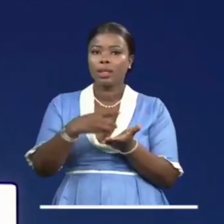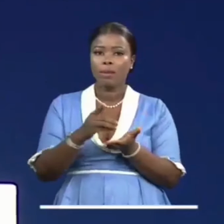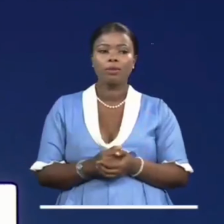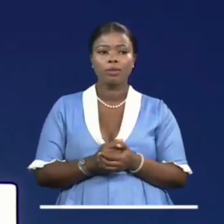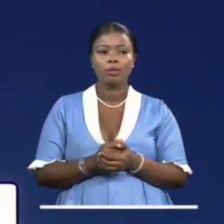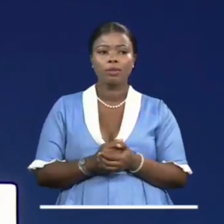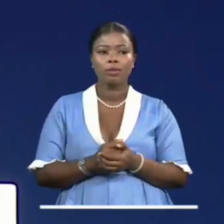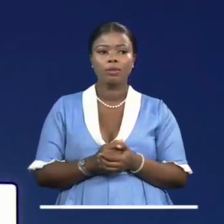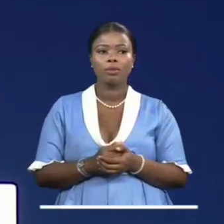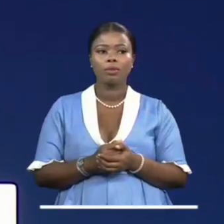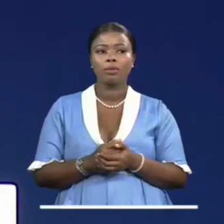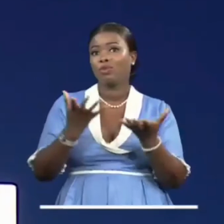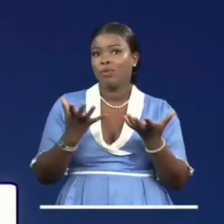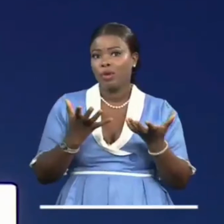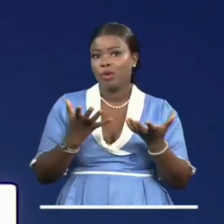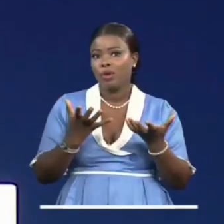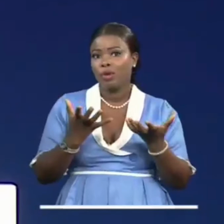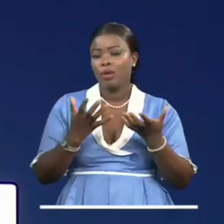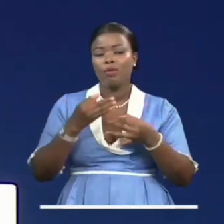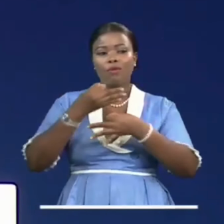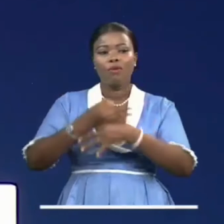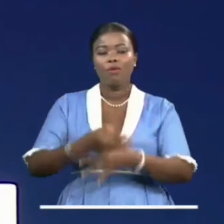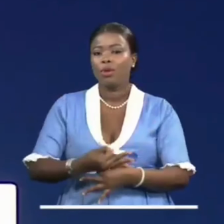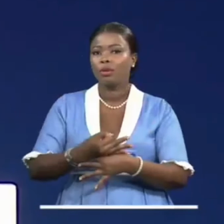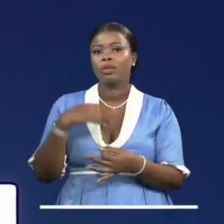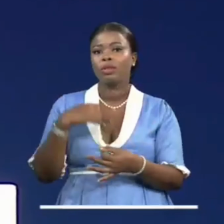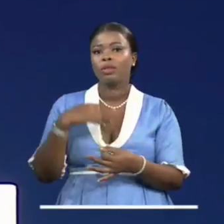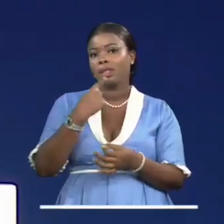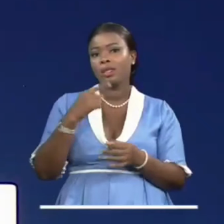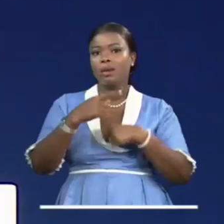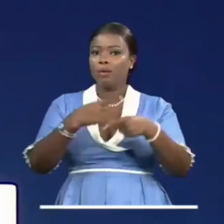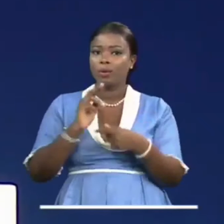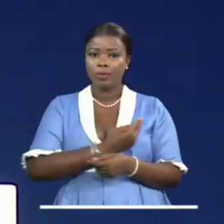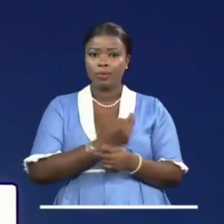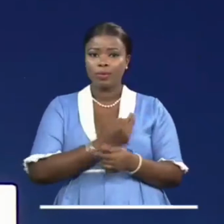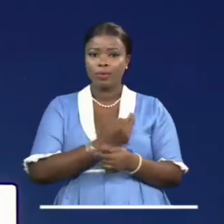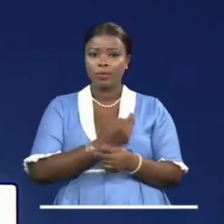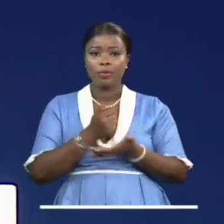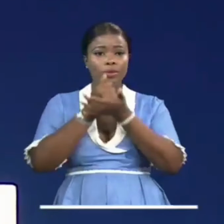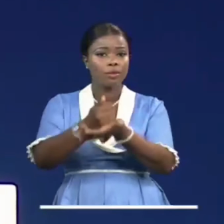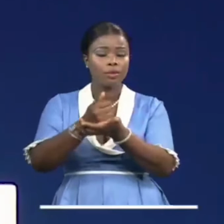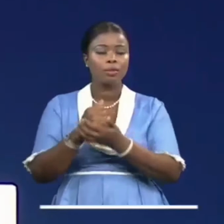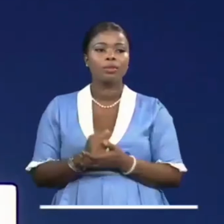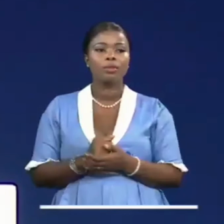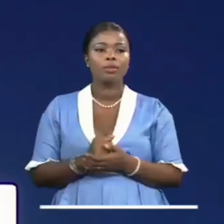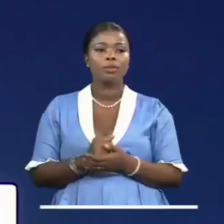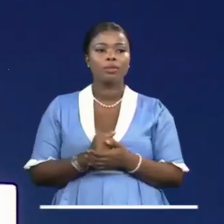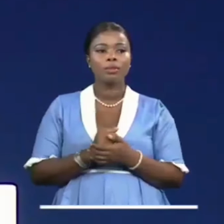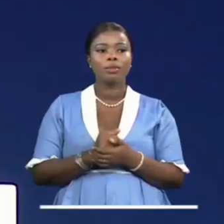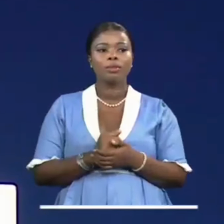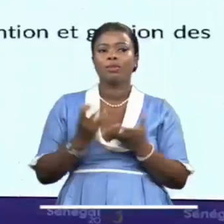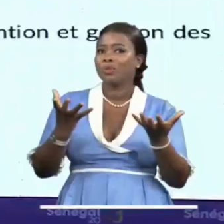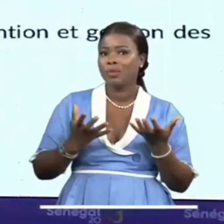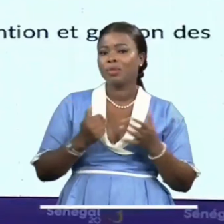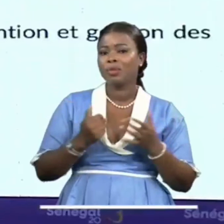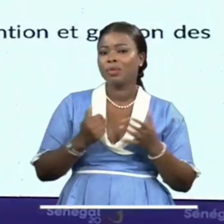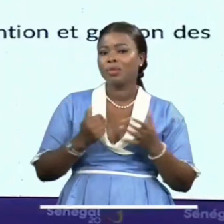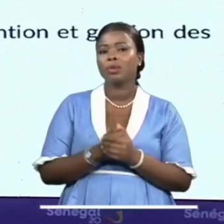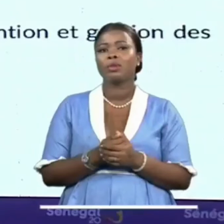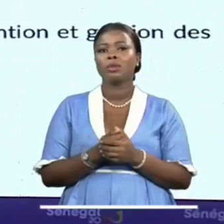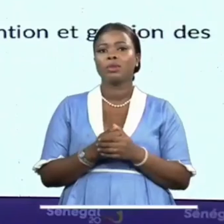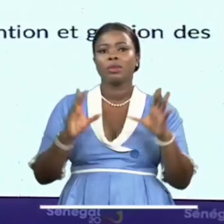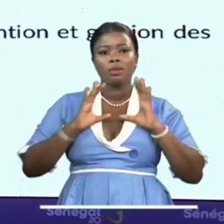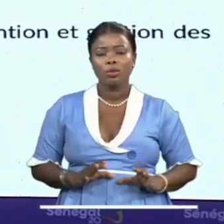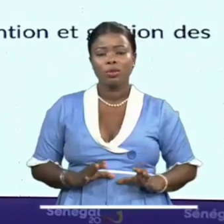volontariat c'est un truc fondamental qui va nous aider par exemple à tout ce qui est dépense de réhabilitation le volontariat spontanément la citoyenté